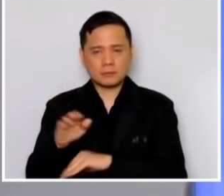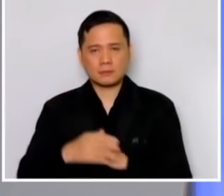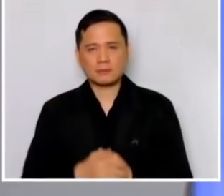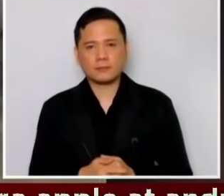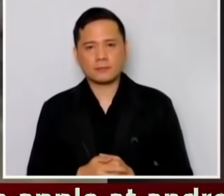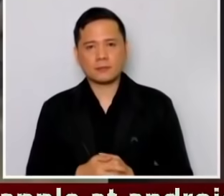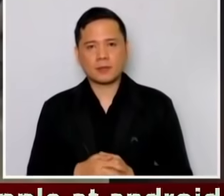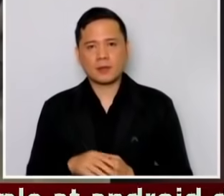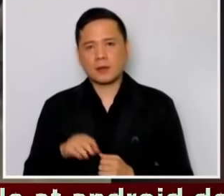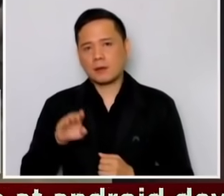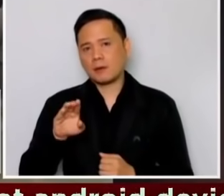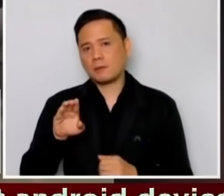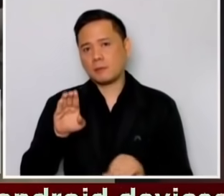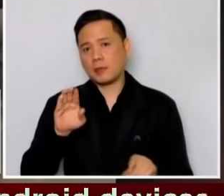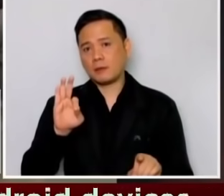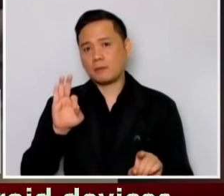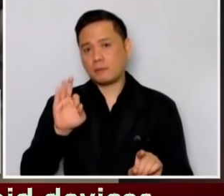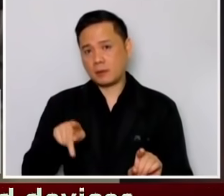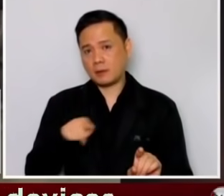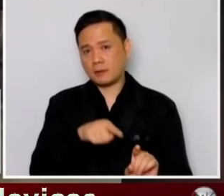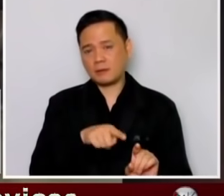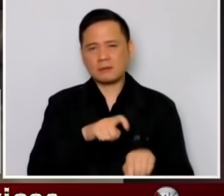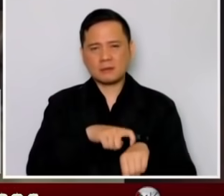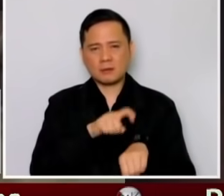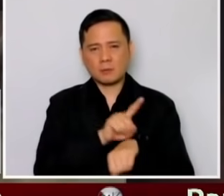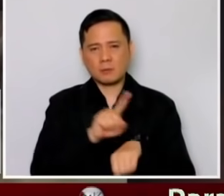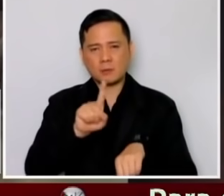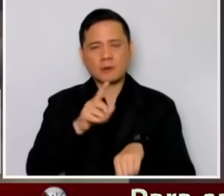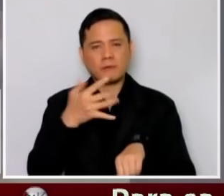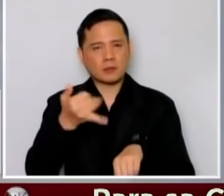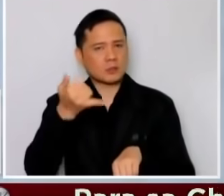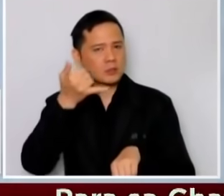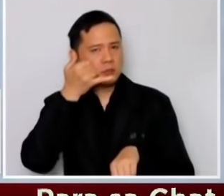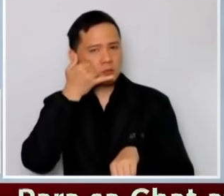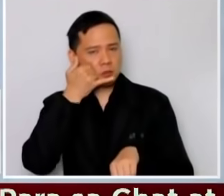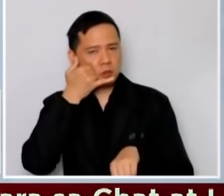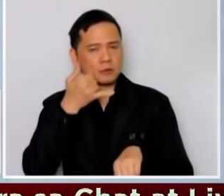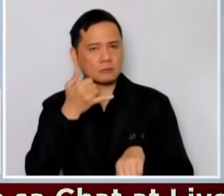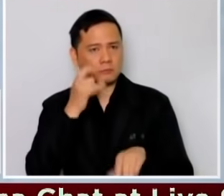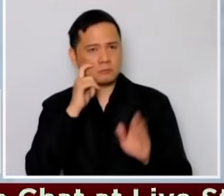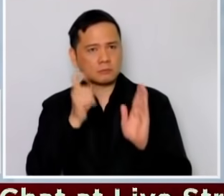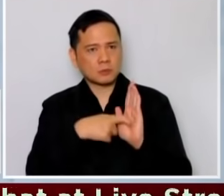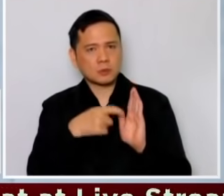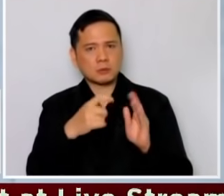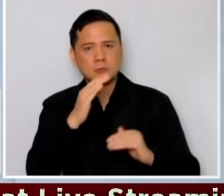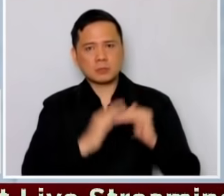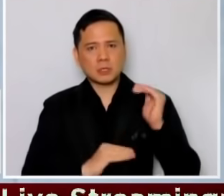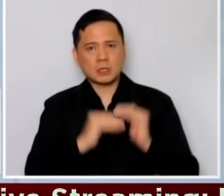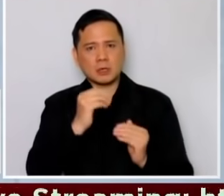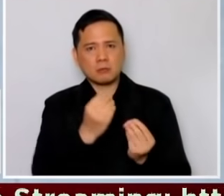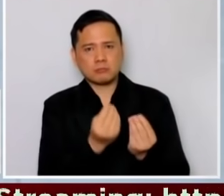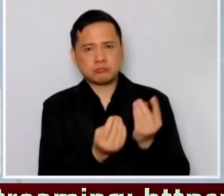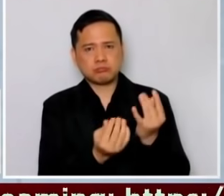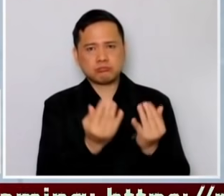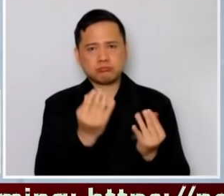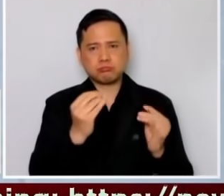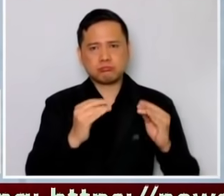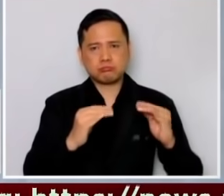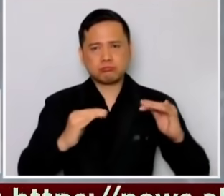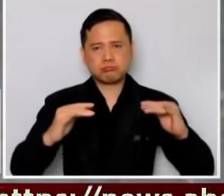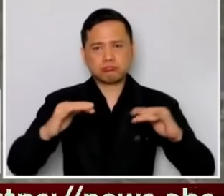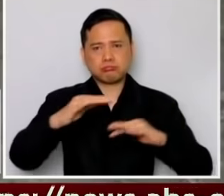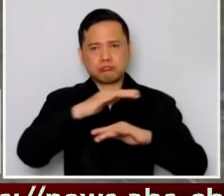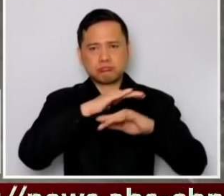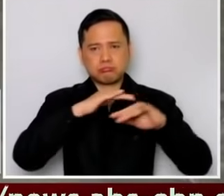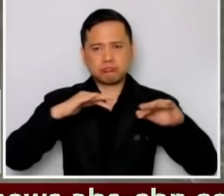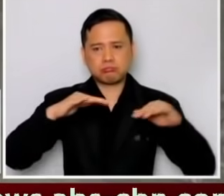Fire Bureau, pasado alauna nang itawag sa kanilang pag-usok mula sa isang bahagi ng gusali. Ito ay matapos umanong matapon mula